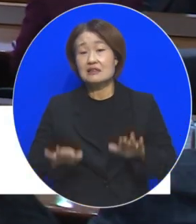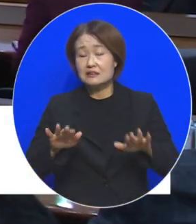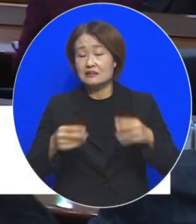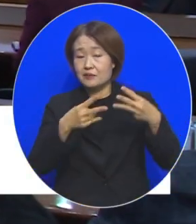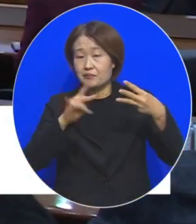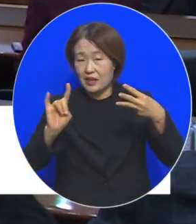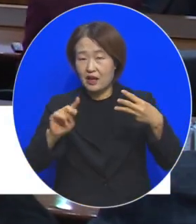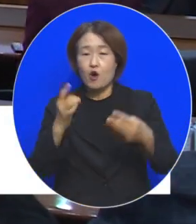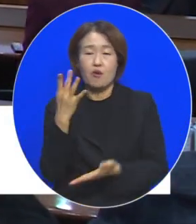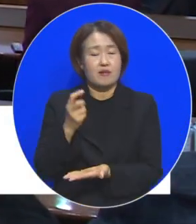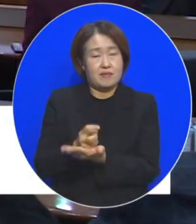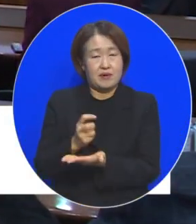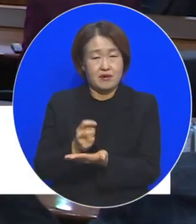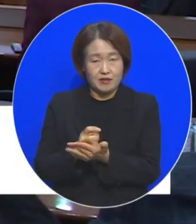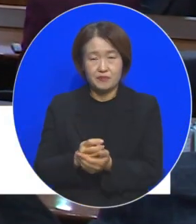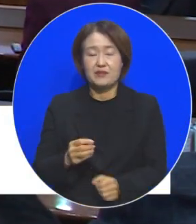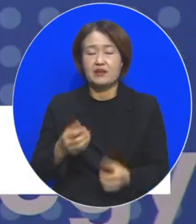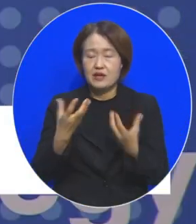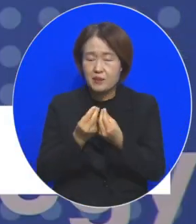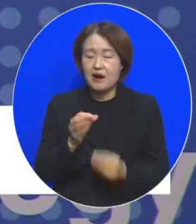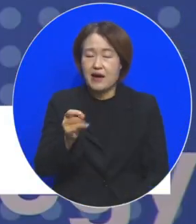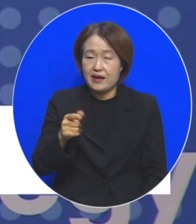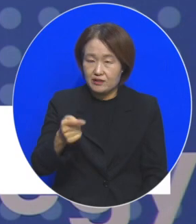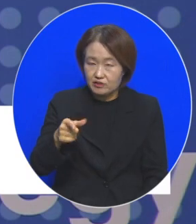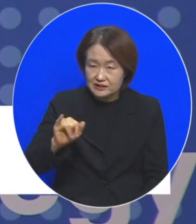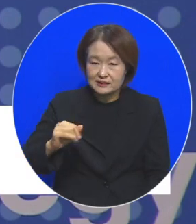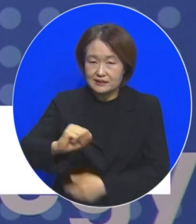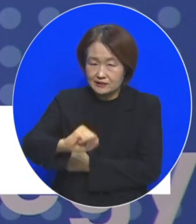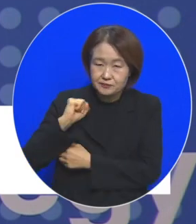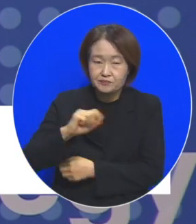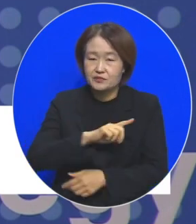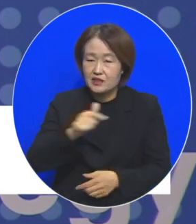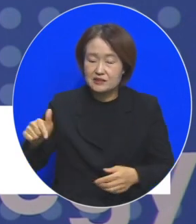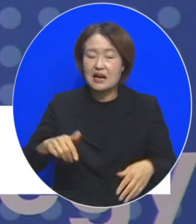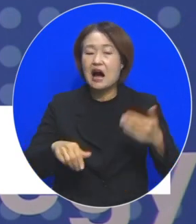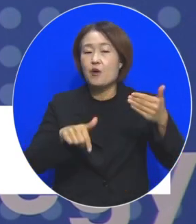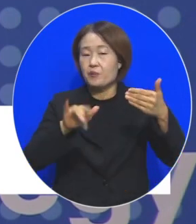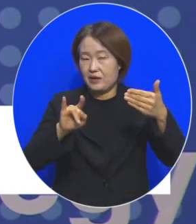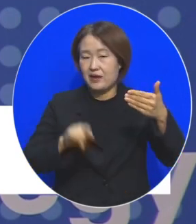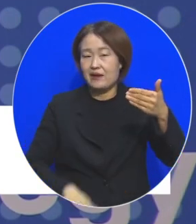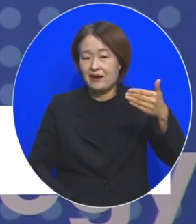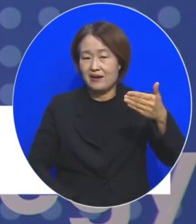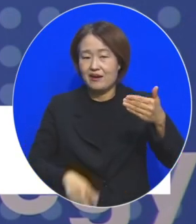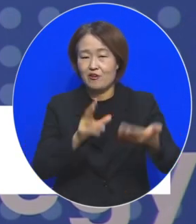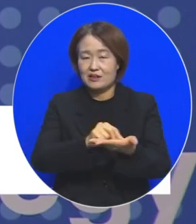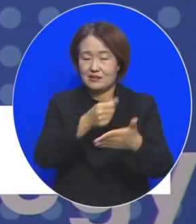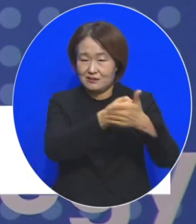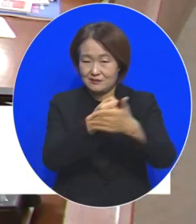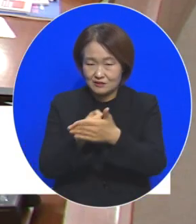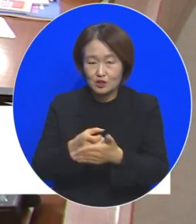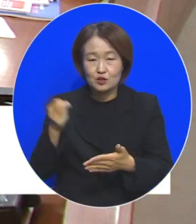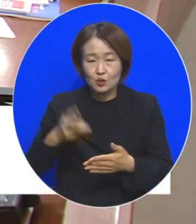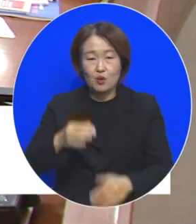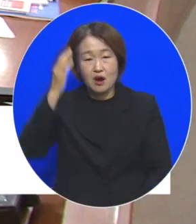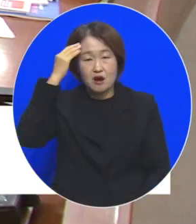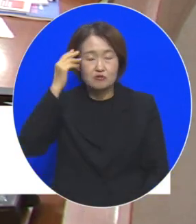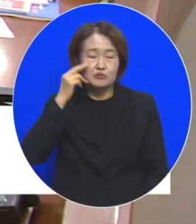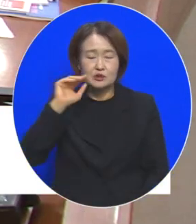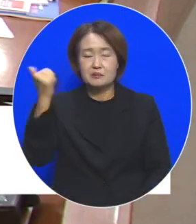협력 원칙을 토대로 에너지 협력 등 9개 중점과제를 추진하고 한 태평양 도서국 정상회계최로